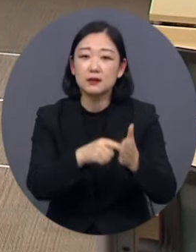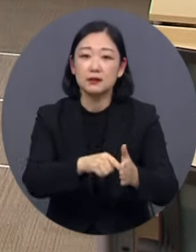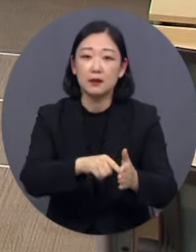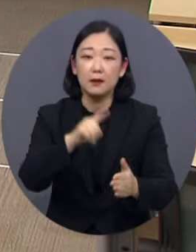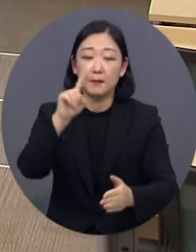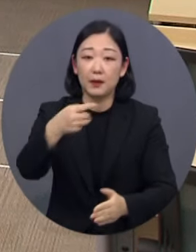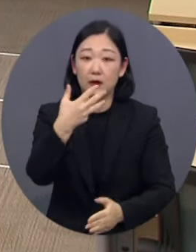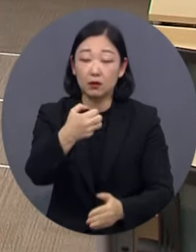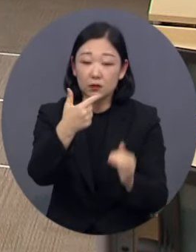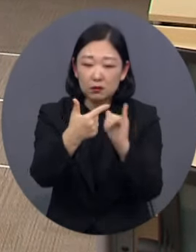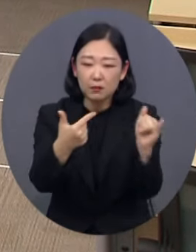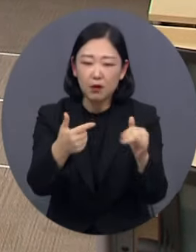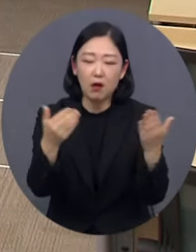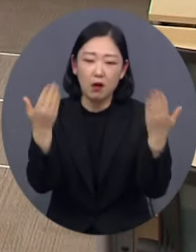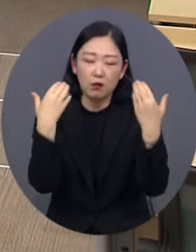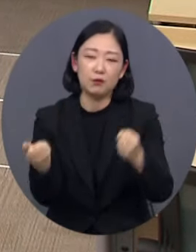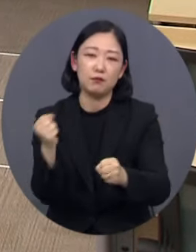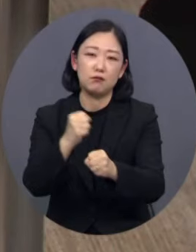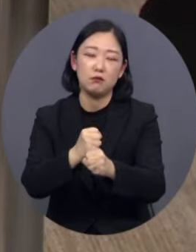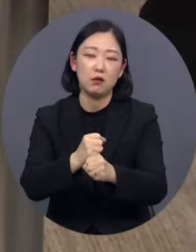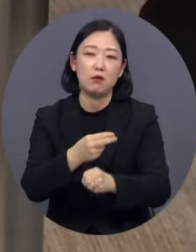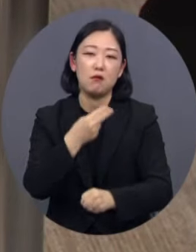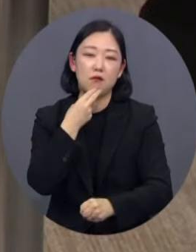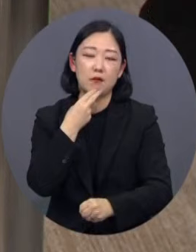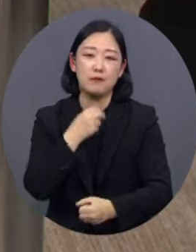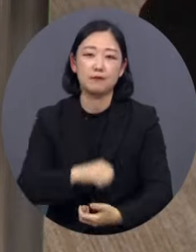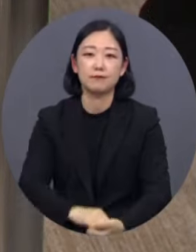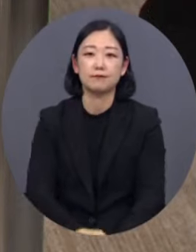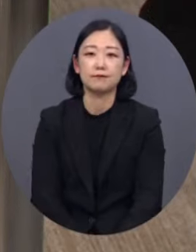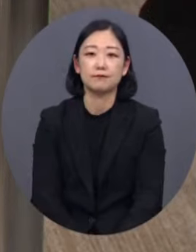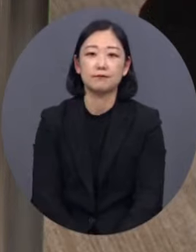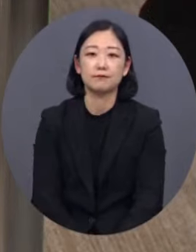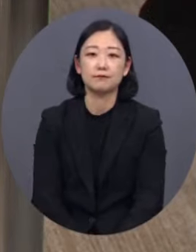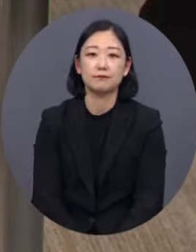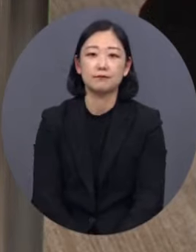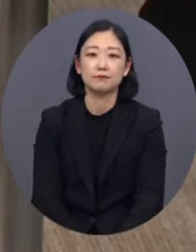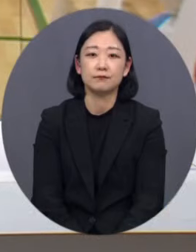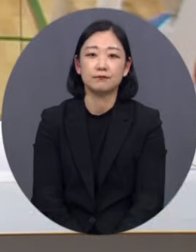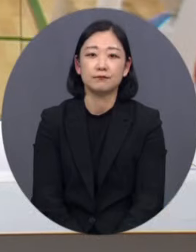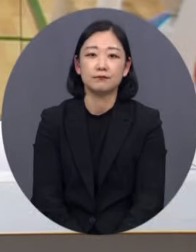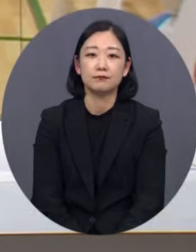186명도 학교로 돌아오지 않았습니다. MBC 뉴스 김하은입니다.